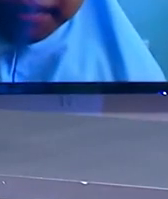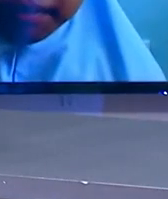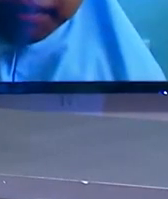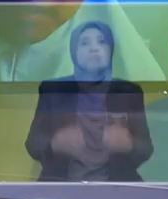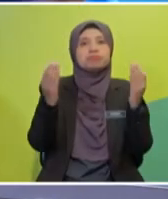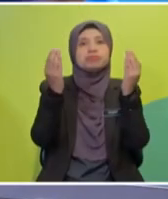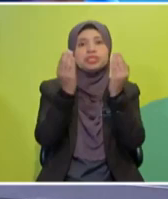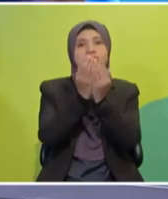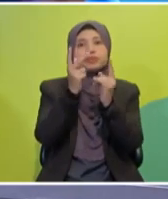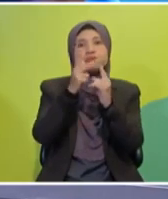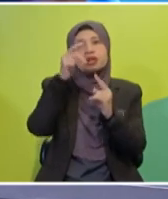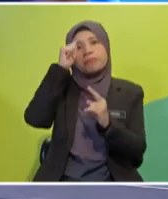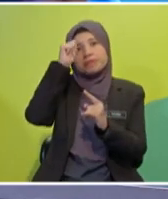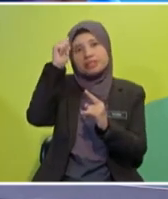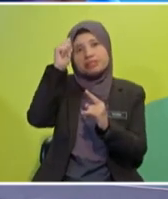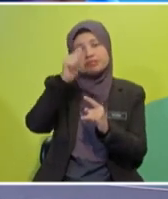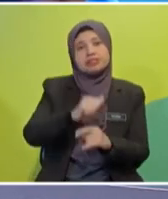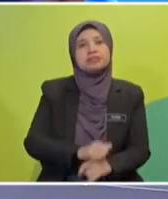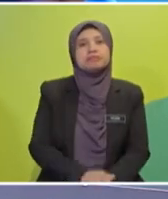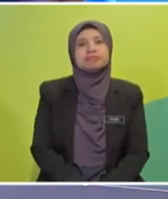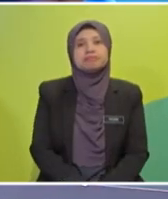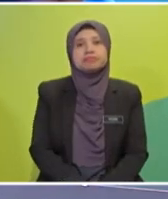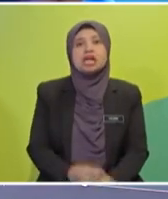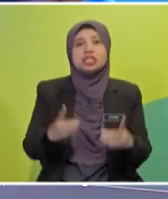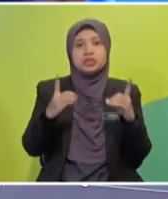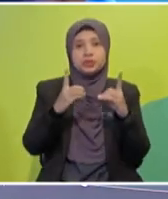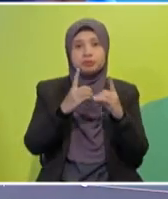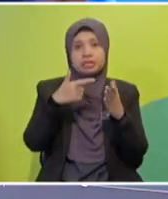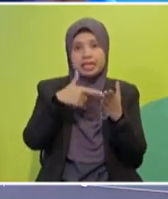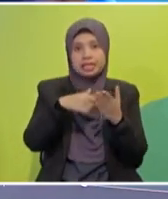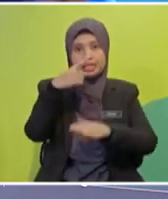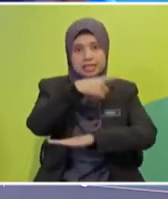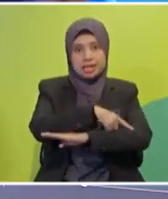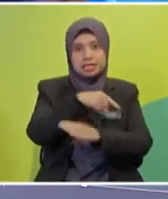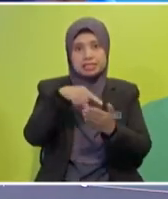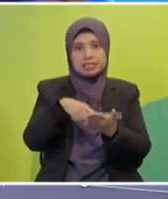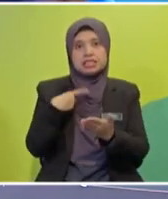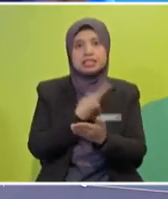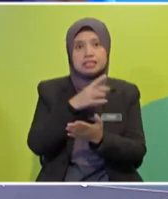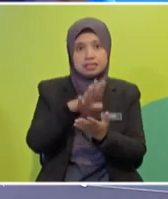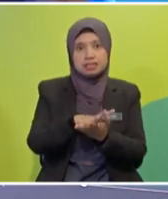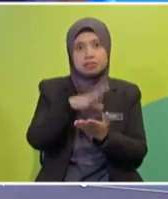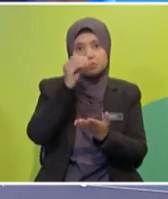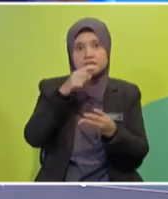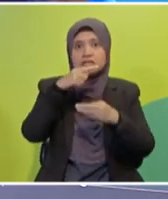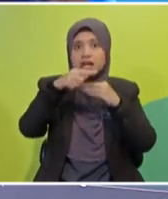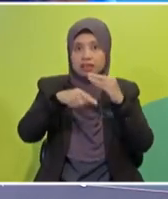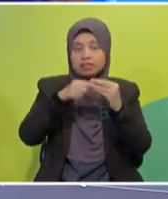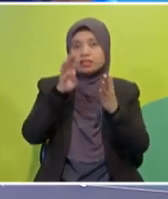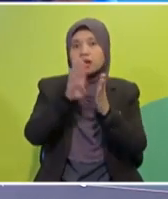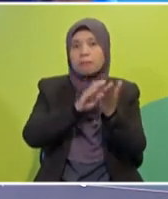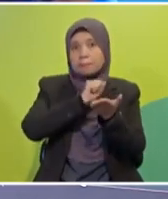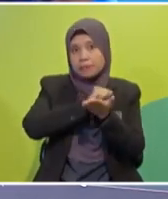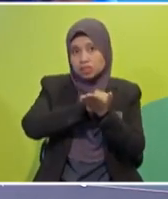Alhamdulillah, kembali bersama saya Iman Sufian Azman di Didik TV KPM. Hari ini kita nak belajar tentang bersuci. Untuk segmen kali ini,